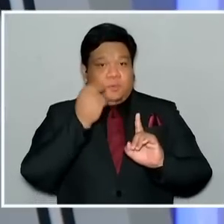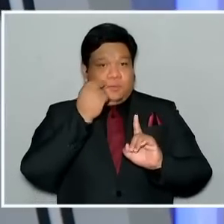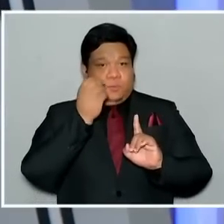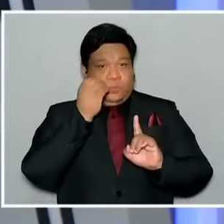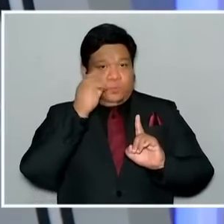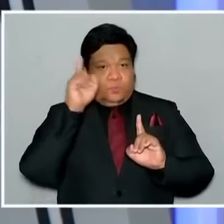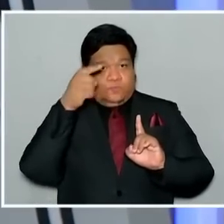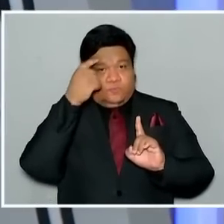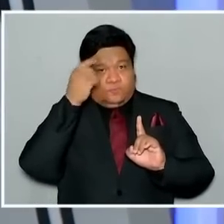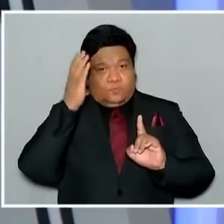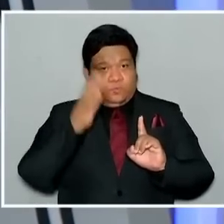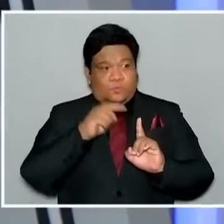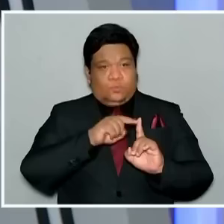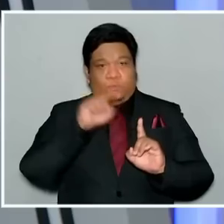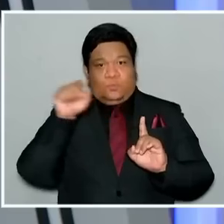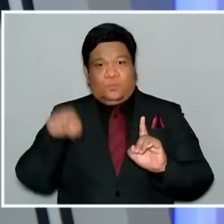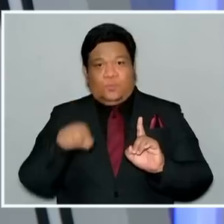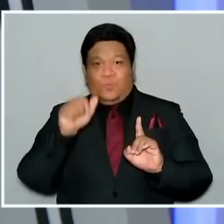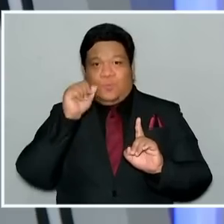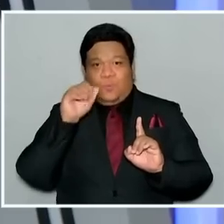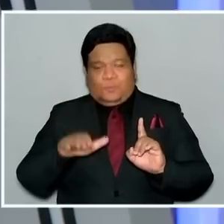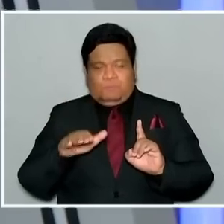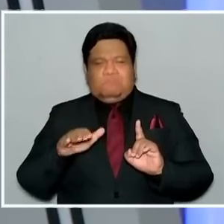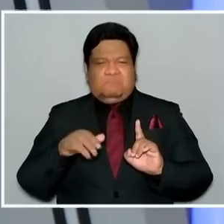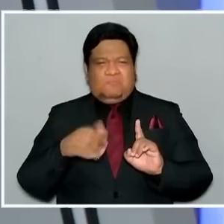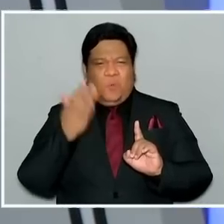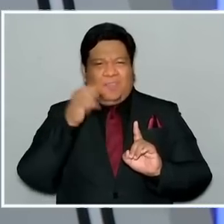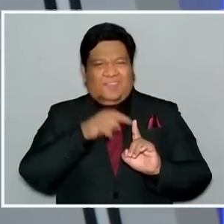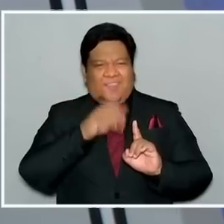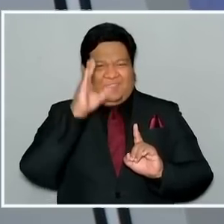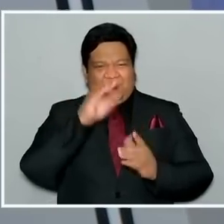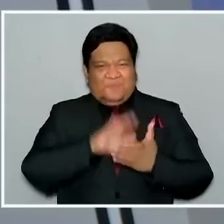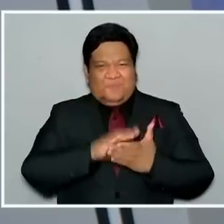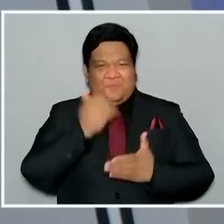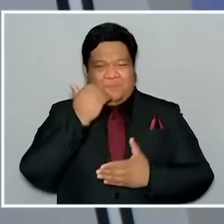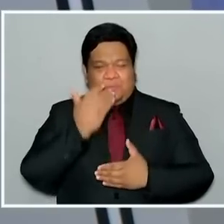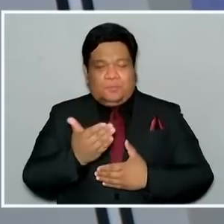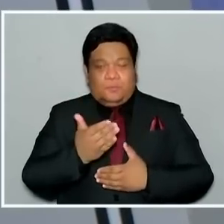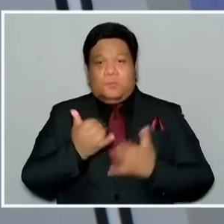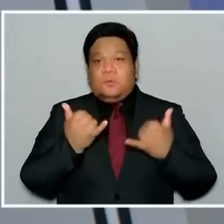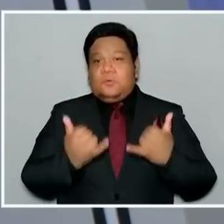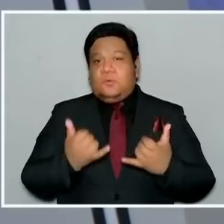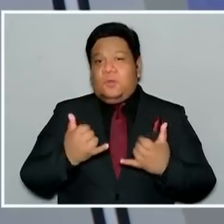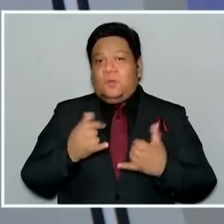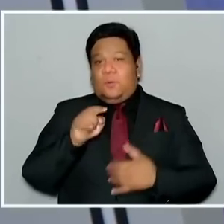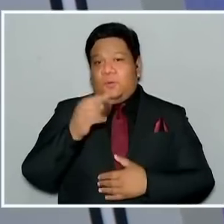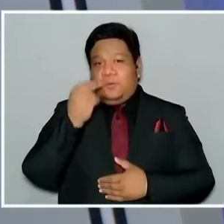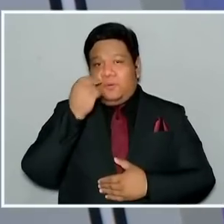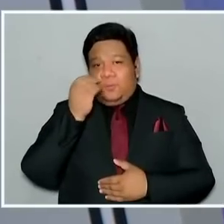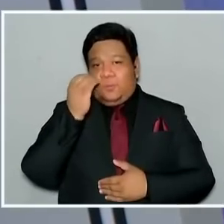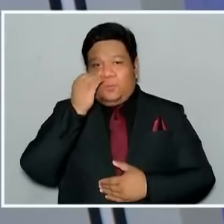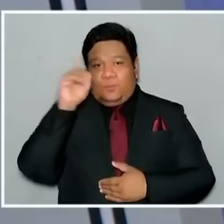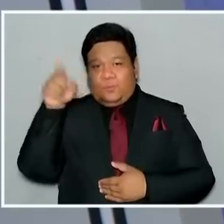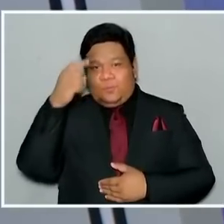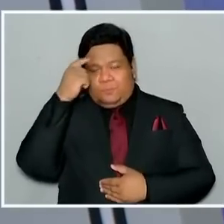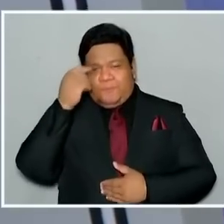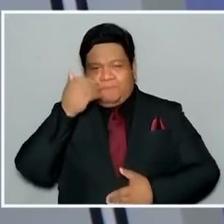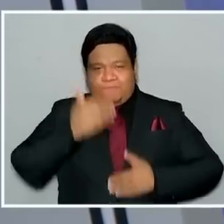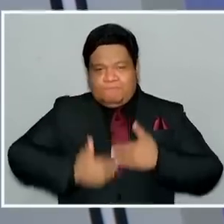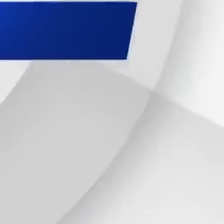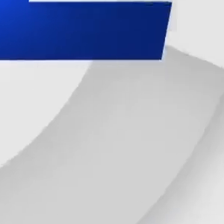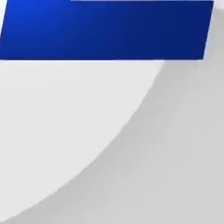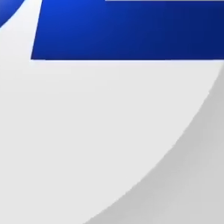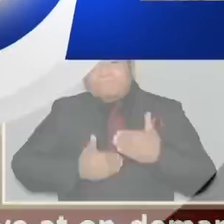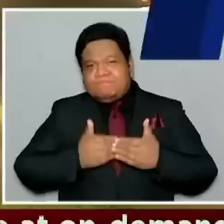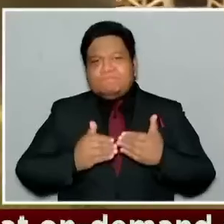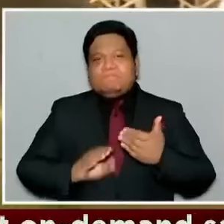Unti-unti na rin bumabalik sa normal ang operasyon ng Kapitolyo ng Negros Oriental. Nagpapatrol, Jose Carretero.